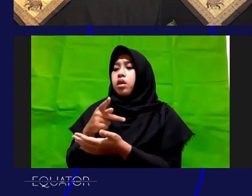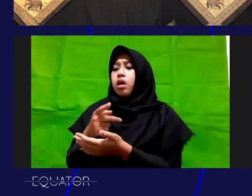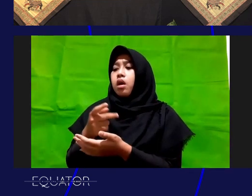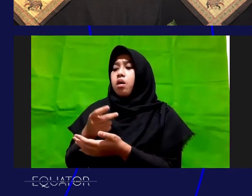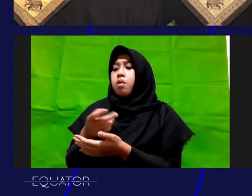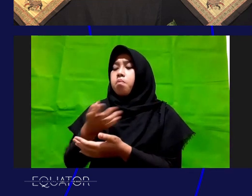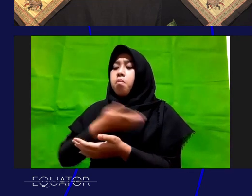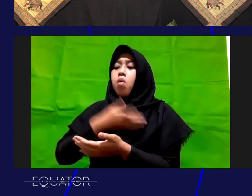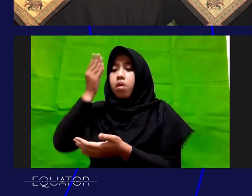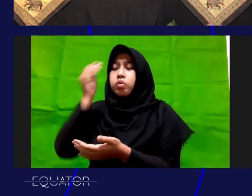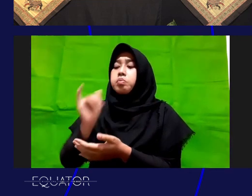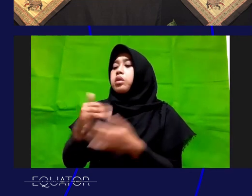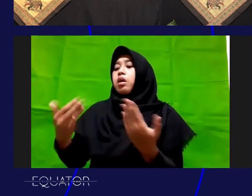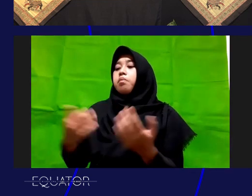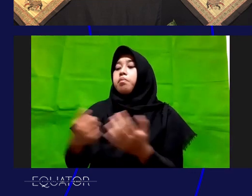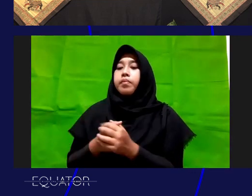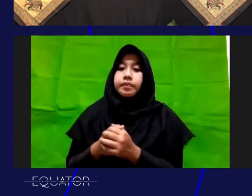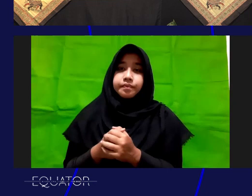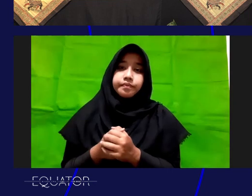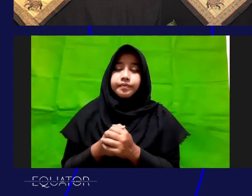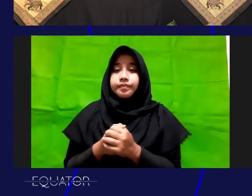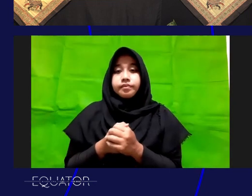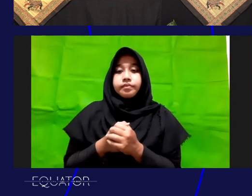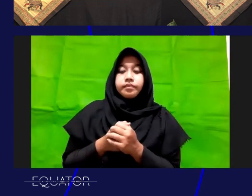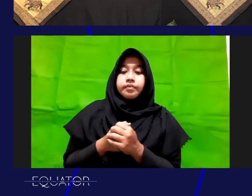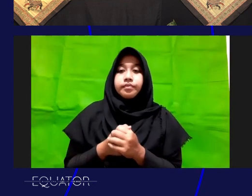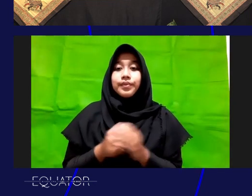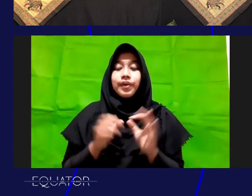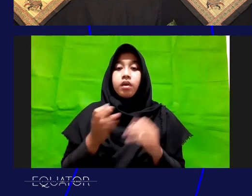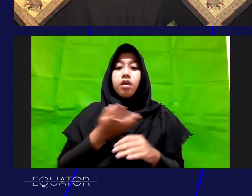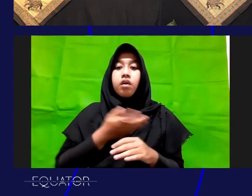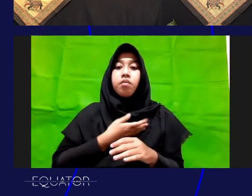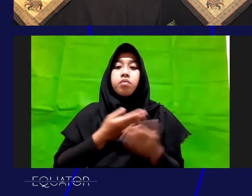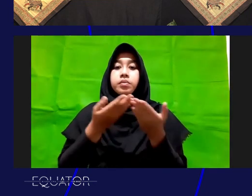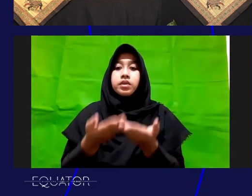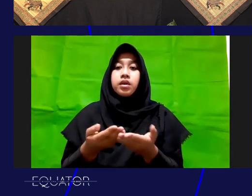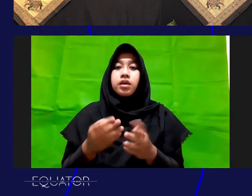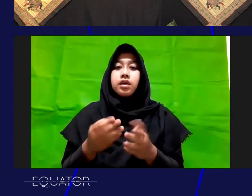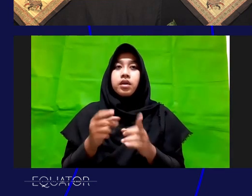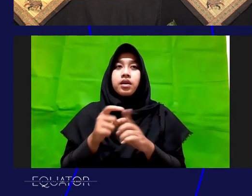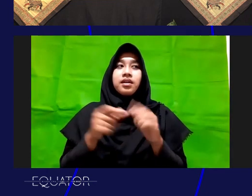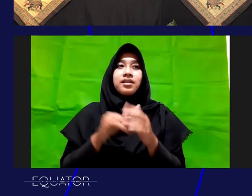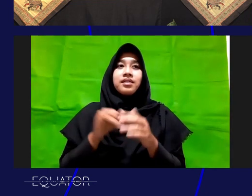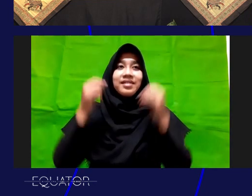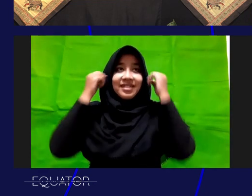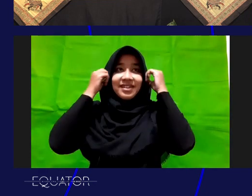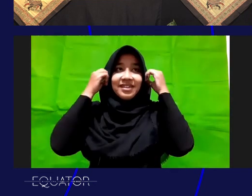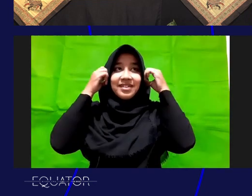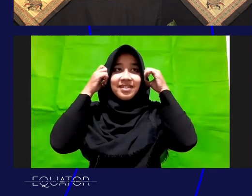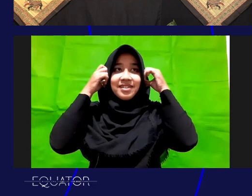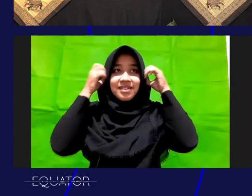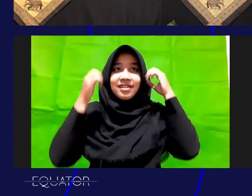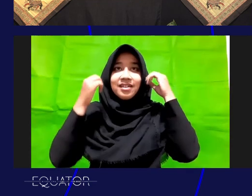gitu. Itu aja sih. Oke, saya akan mempersilakan Daniel untuk memberikan final comment-nya. Silakan